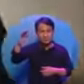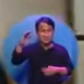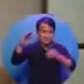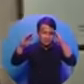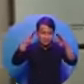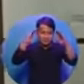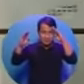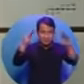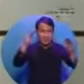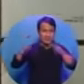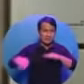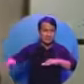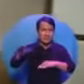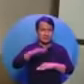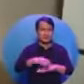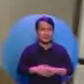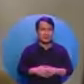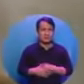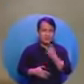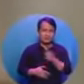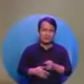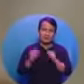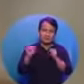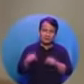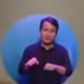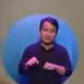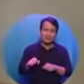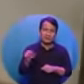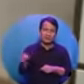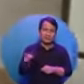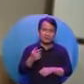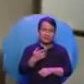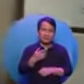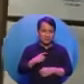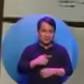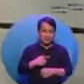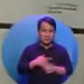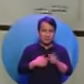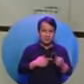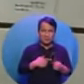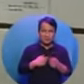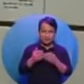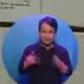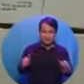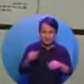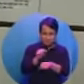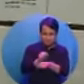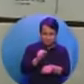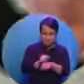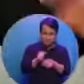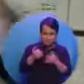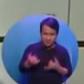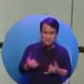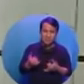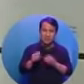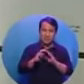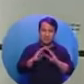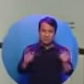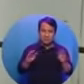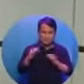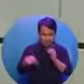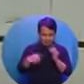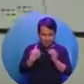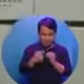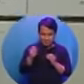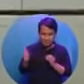idol? No! Sa mga pabanding-banding dyan! Siyempre, work! At nandito nga tayo